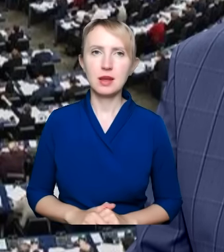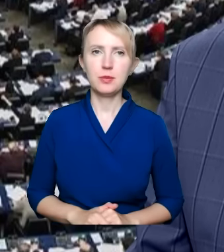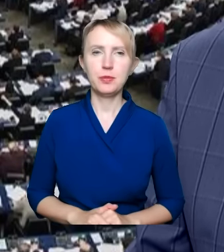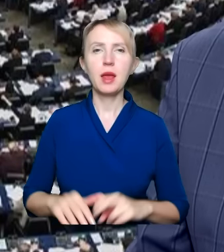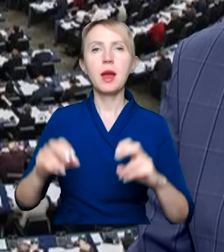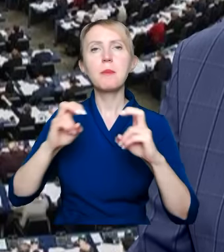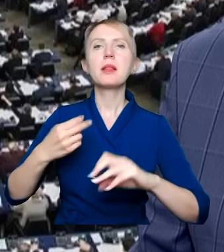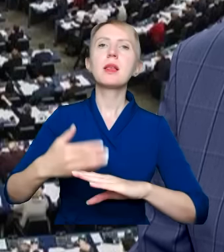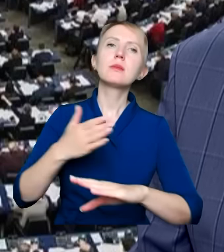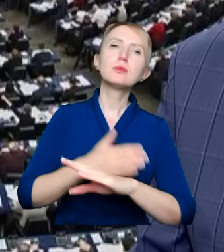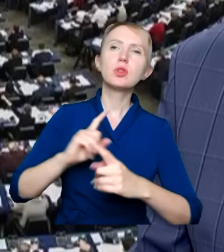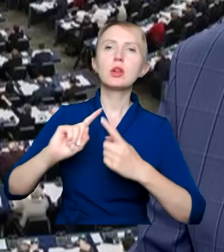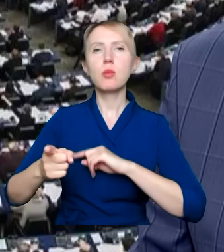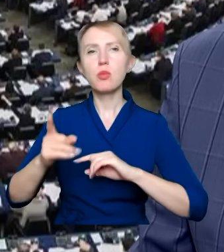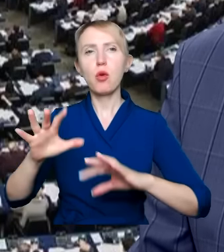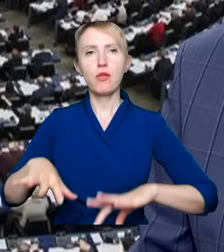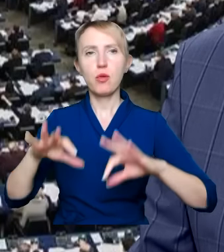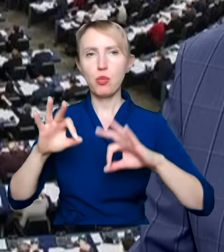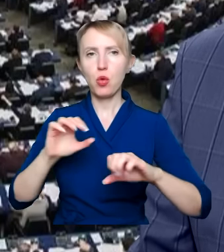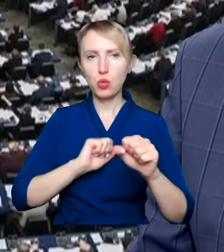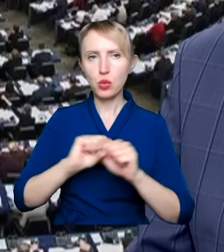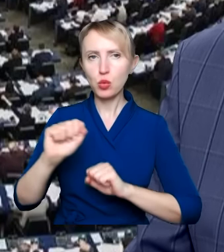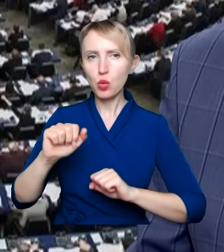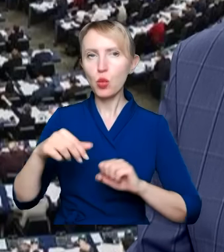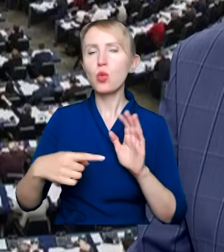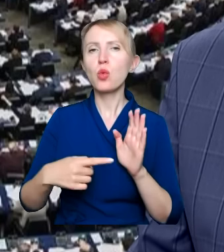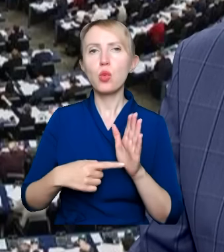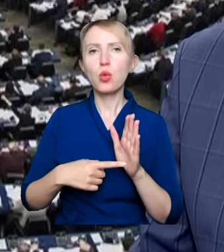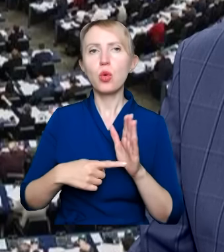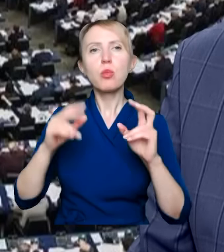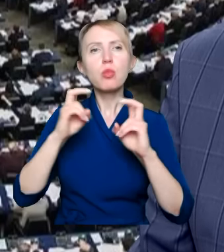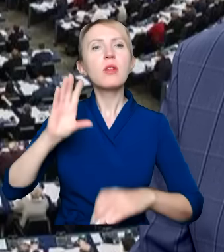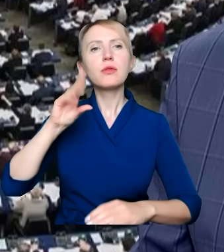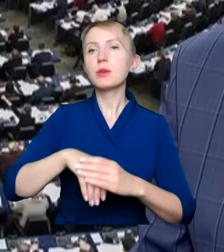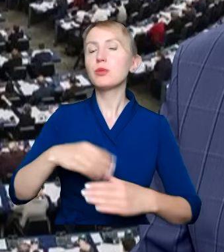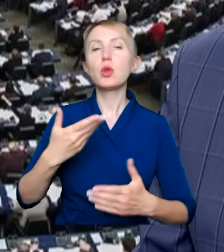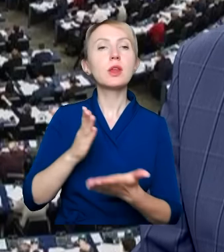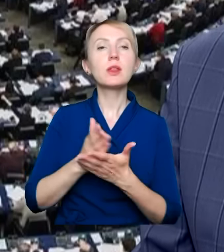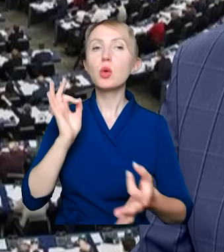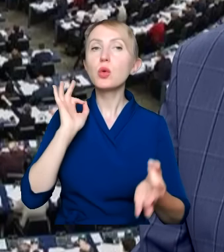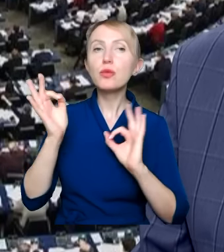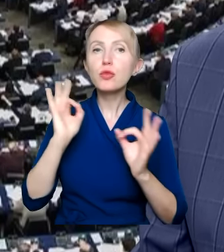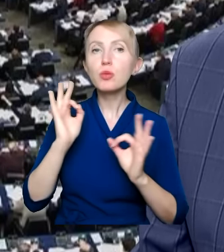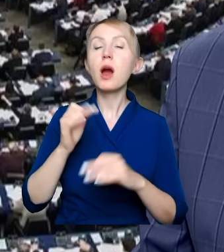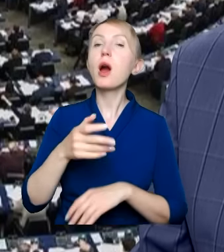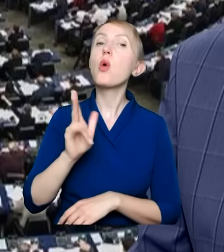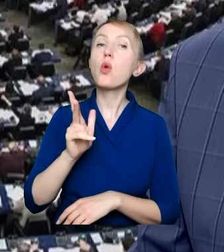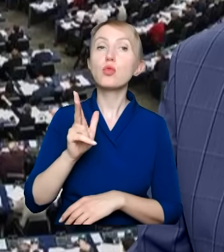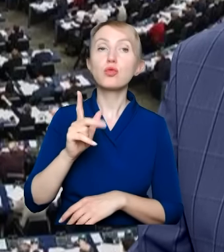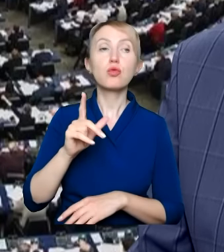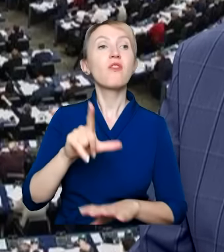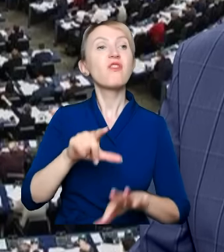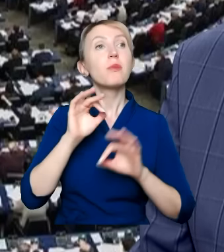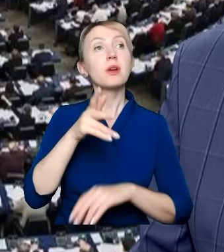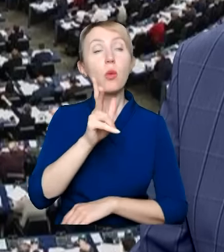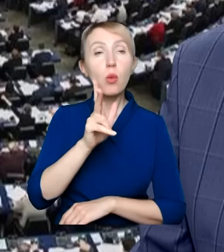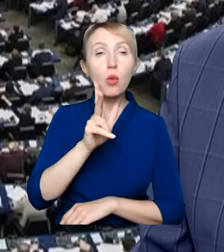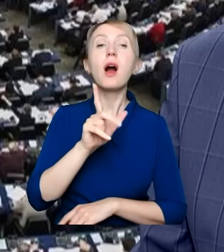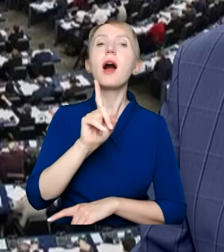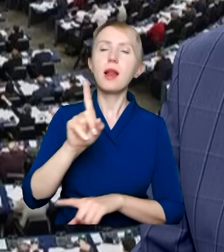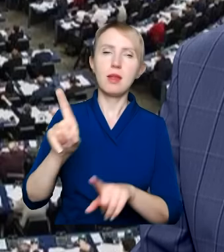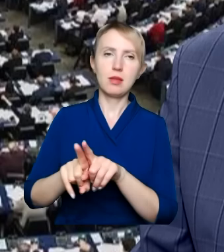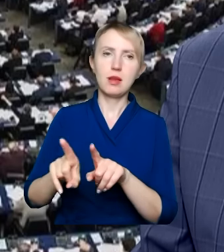jak i po wyborach to są badania które zawierają nie tylko informacje o tym kto na kogo głosował ale również